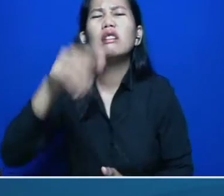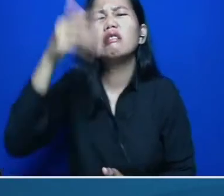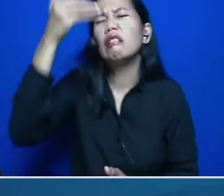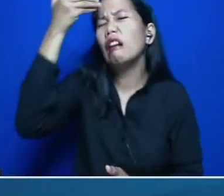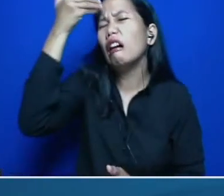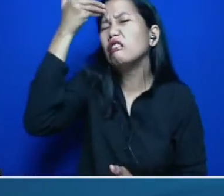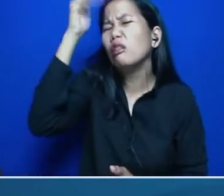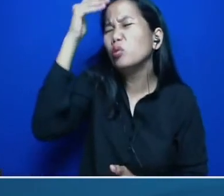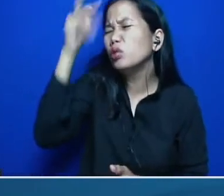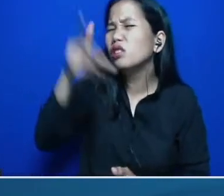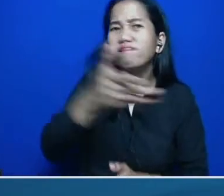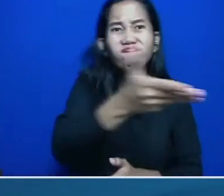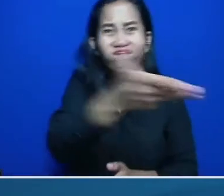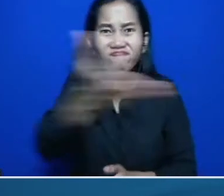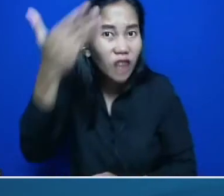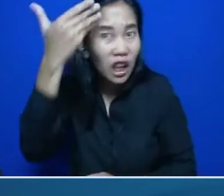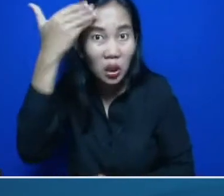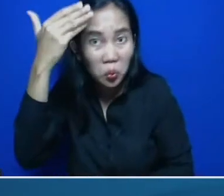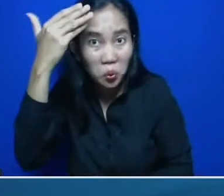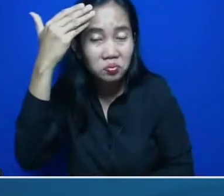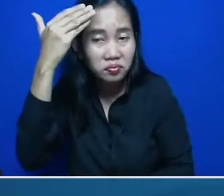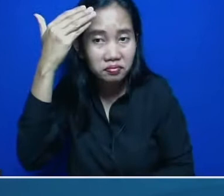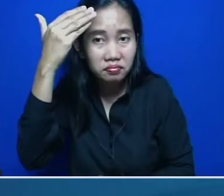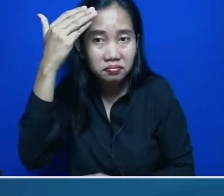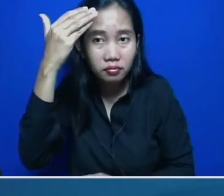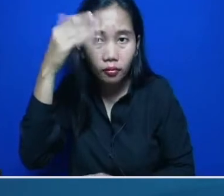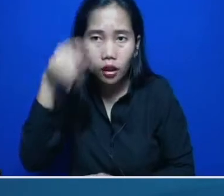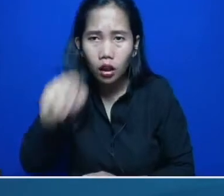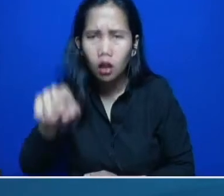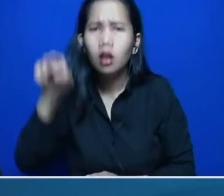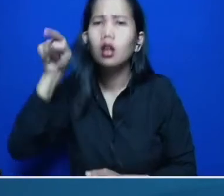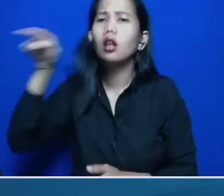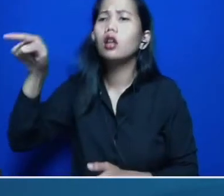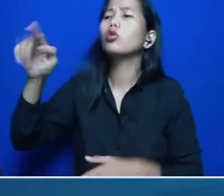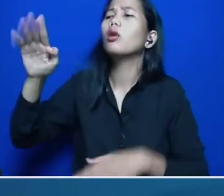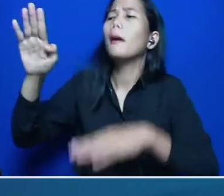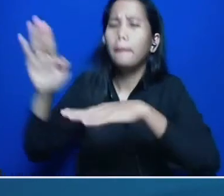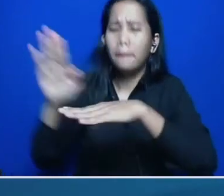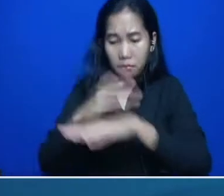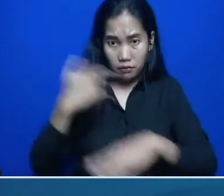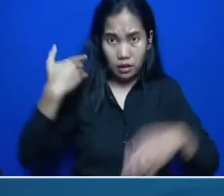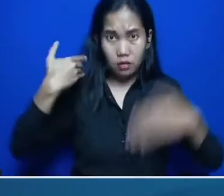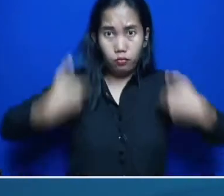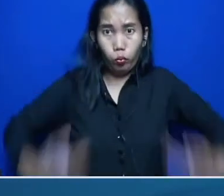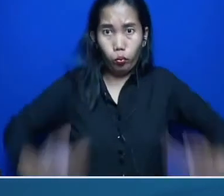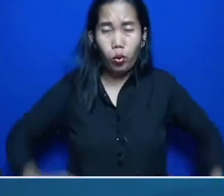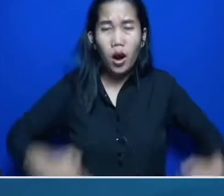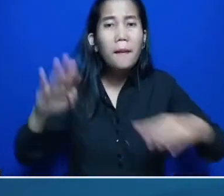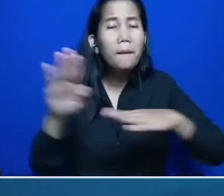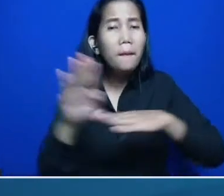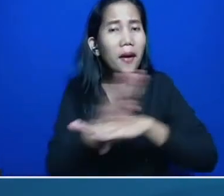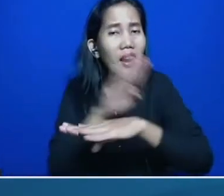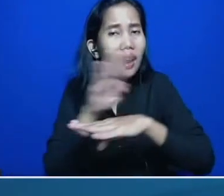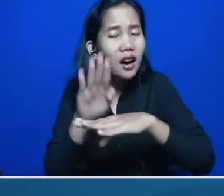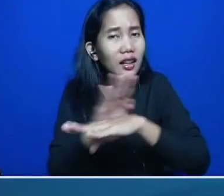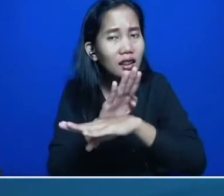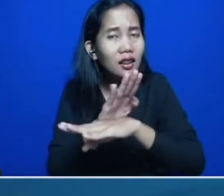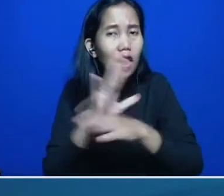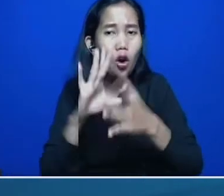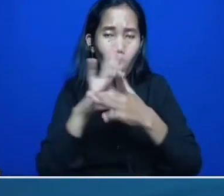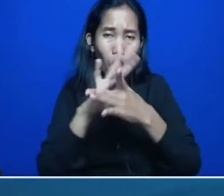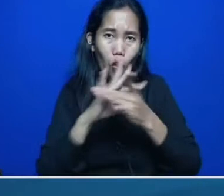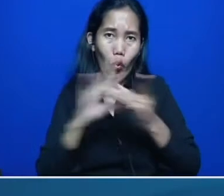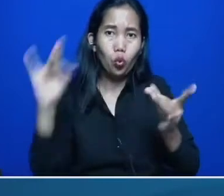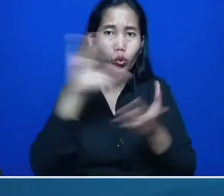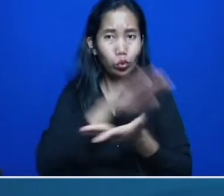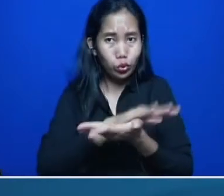kamu Roh Kudus yang kamu peroleh dari Allah dan bahwa kamu bukan